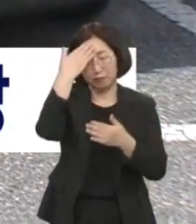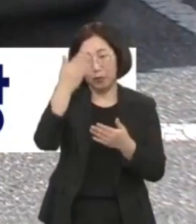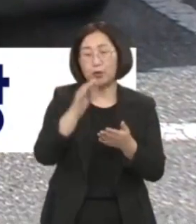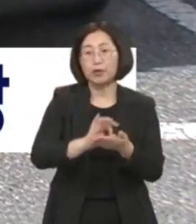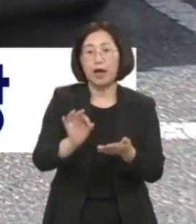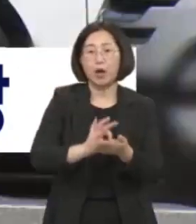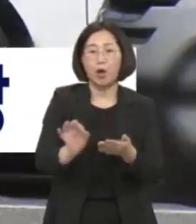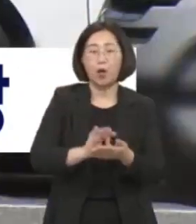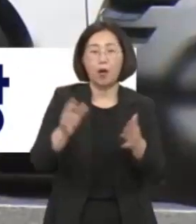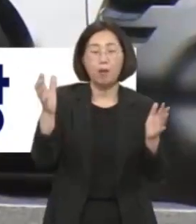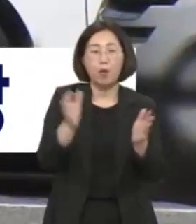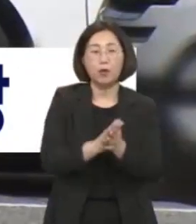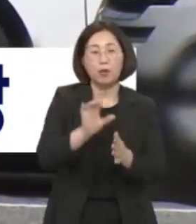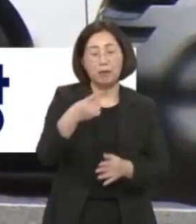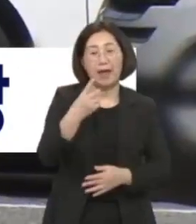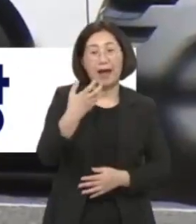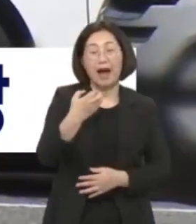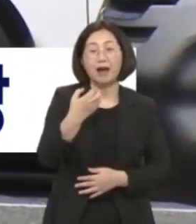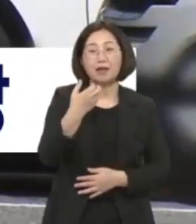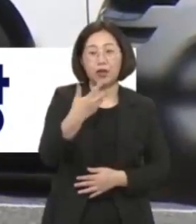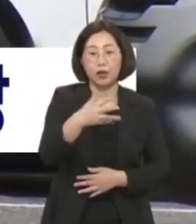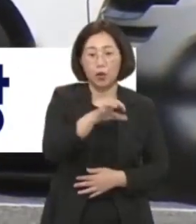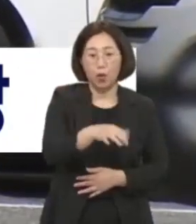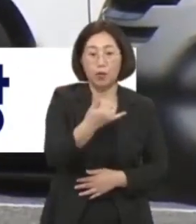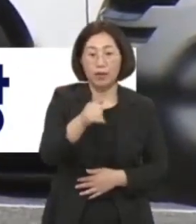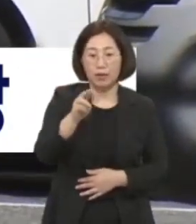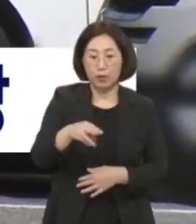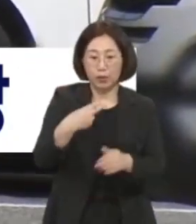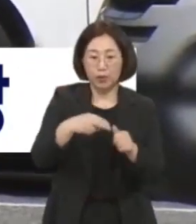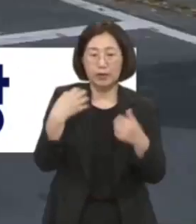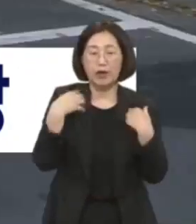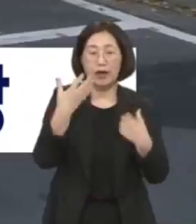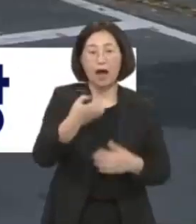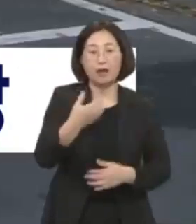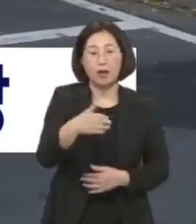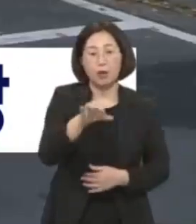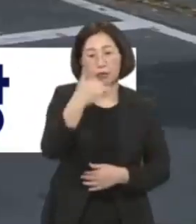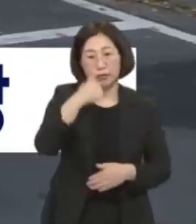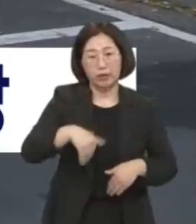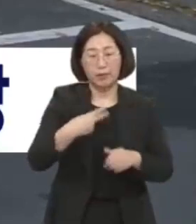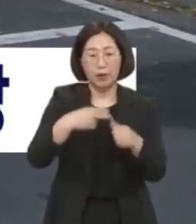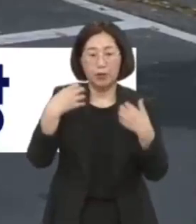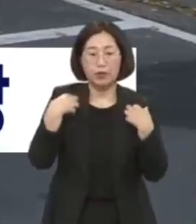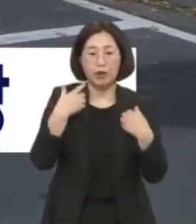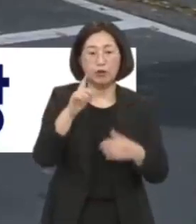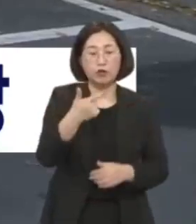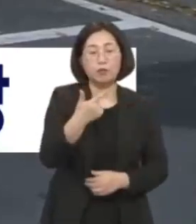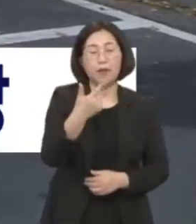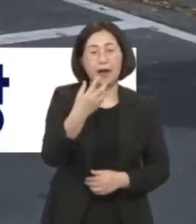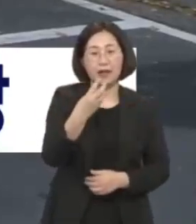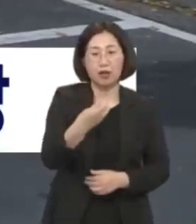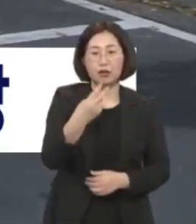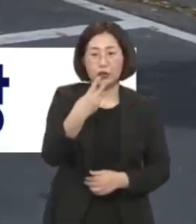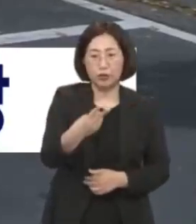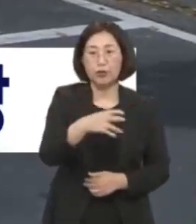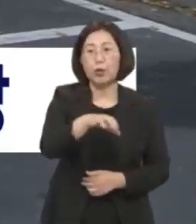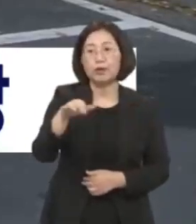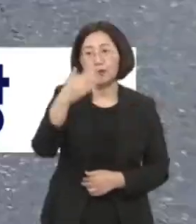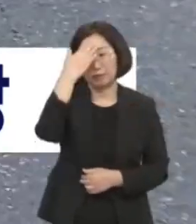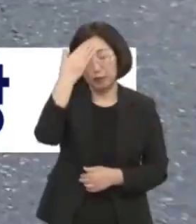모두 백 98곳을 개방하며 세종교육청 99곳 충남교육청은 600 32곳을 무료로